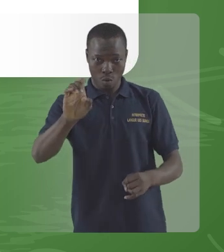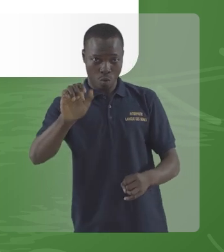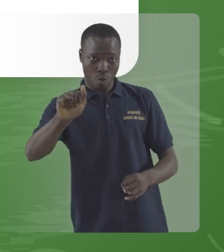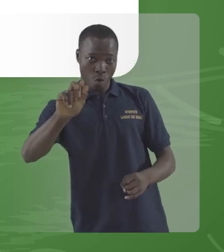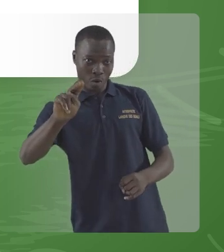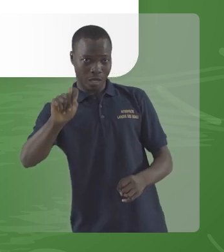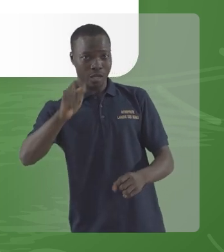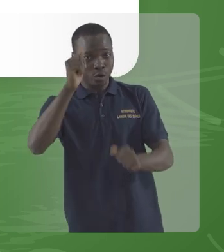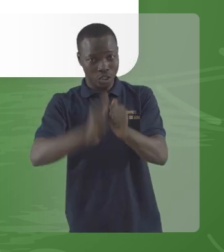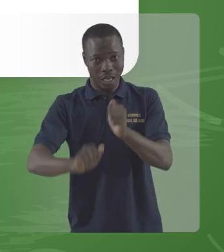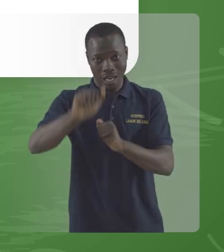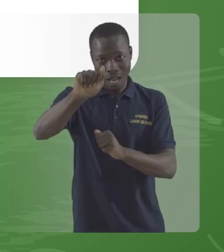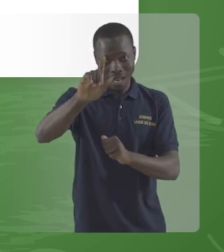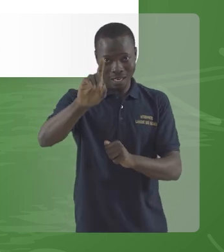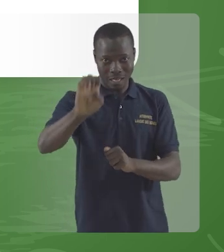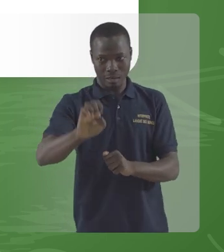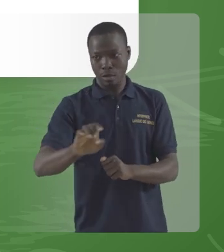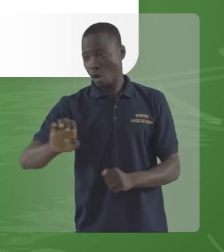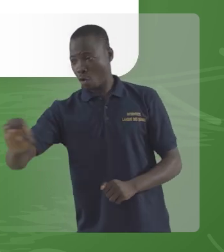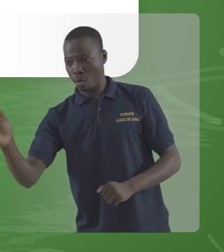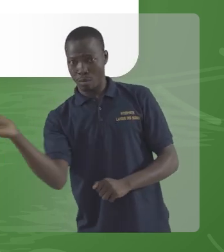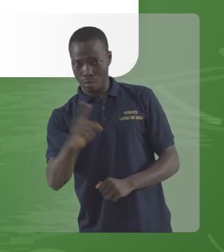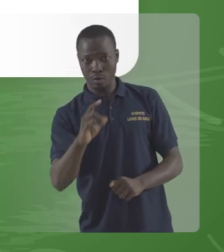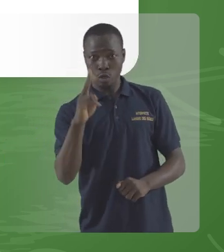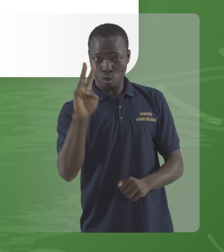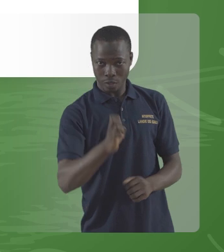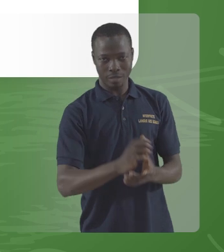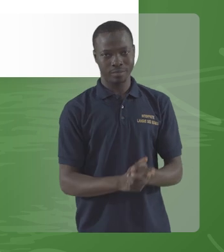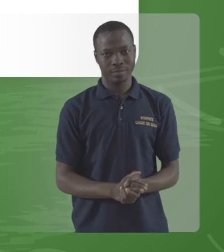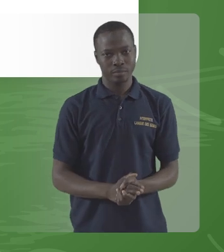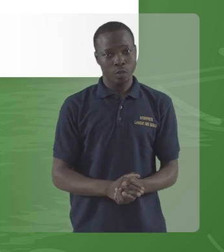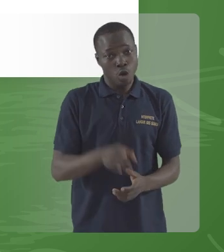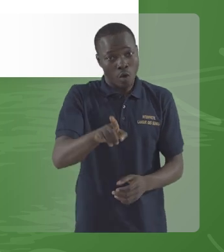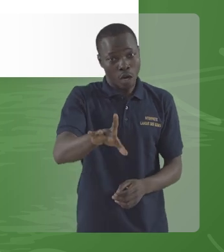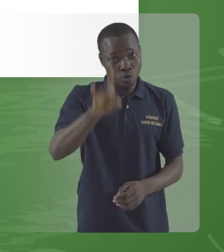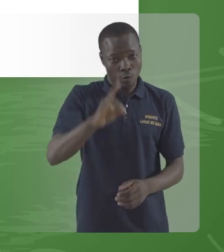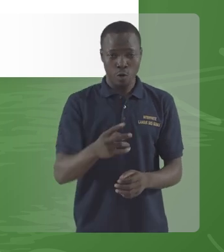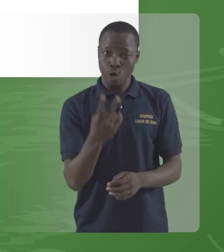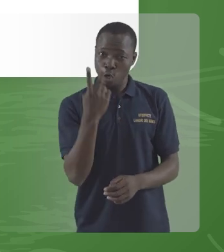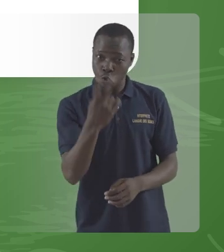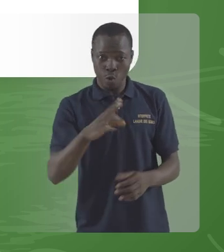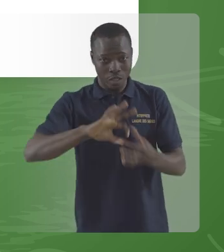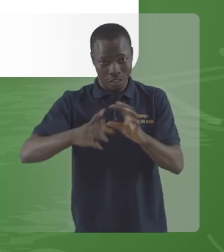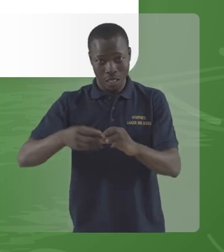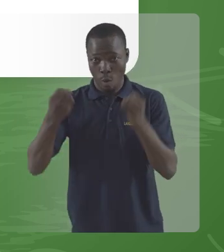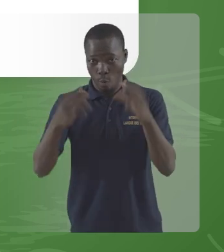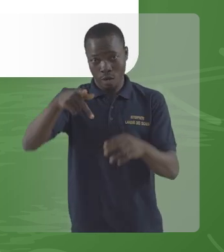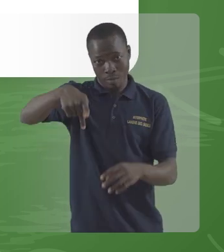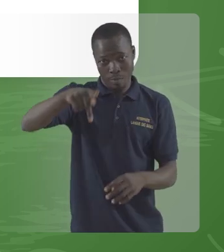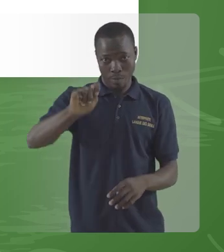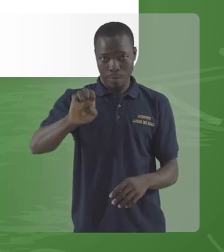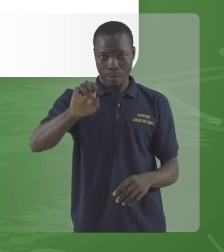ADN. Deuxième consigne, détermine les deux chaînes polypeptidiques. Et